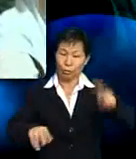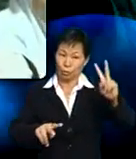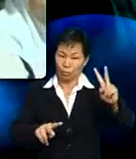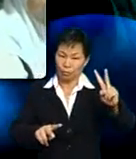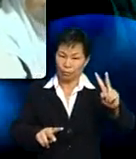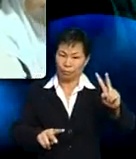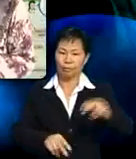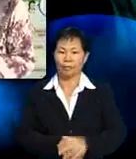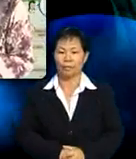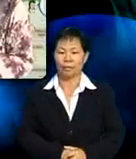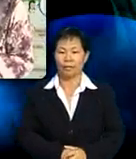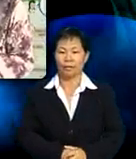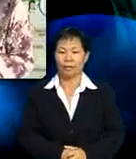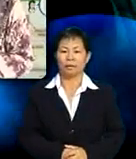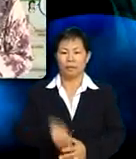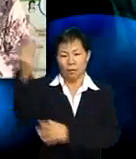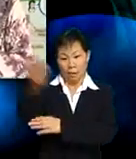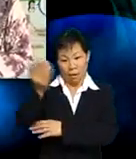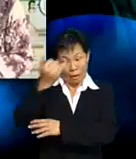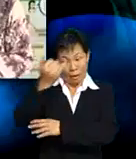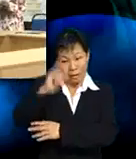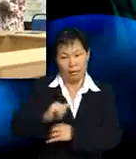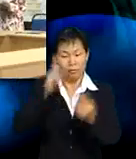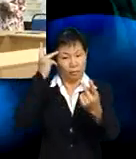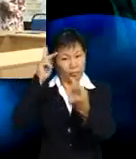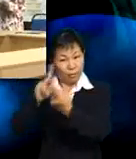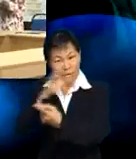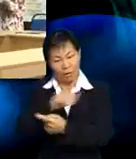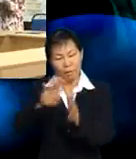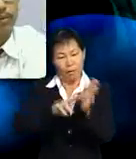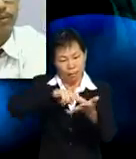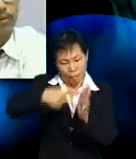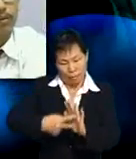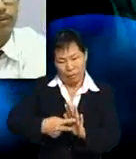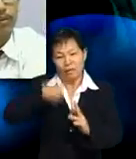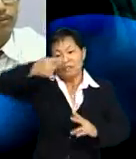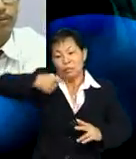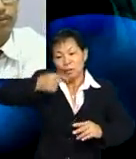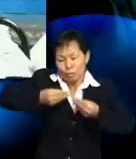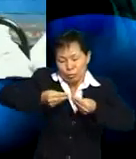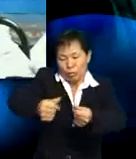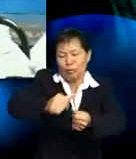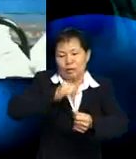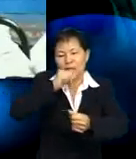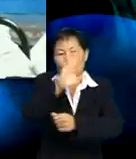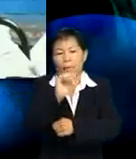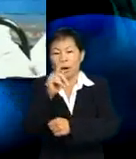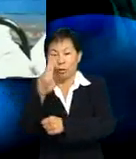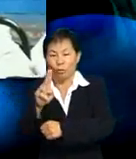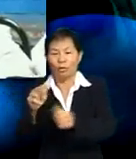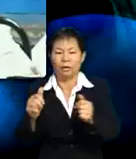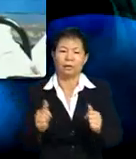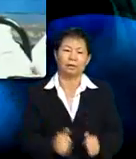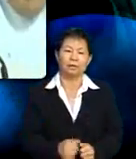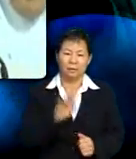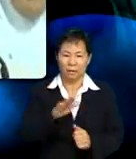Pelajar yang kedua iaitu Iman. Iman telah menyampaikan idea yang bernas dan bermakna, sebutan yang fasih tetapi tidak baku. Jadi dengan